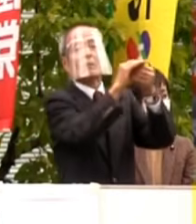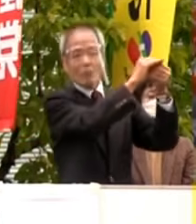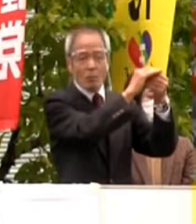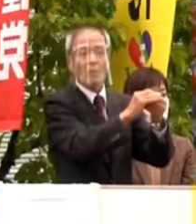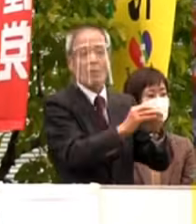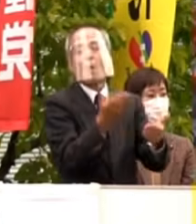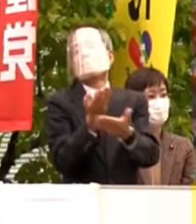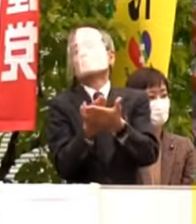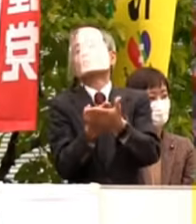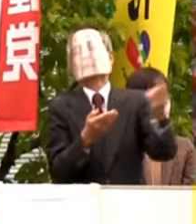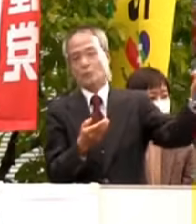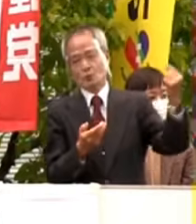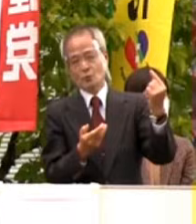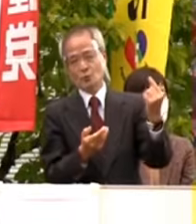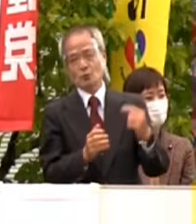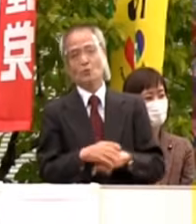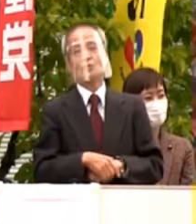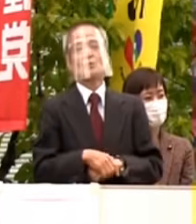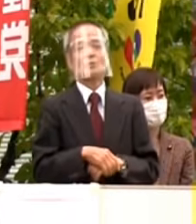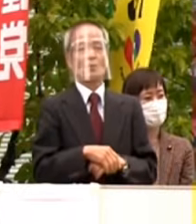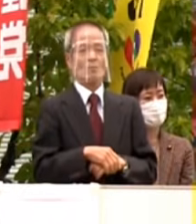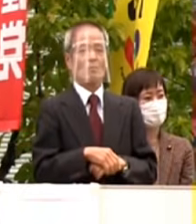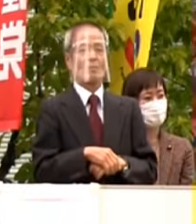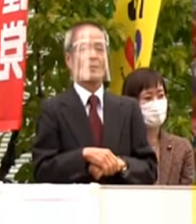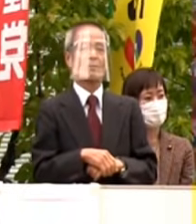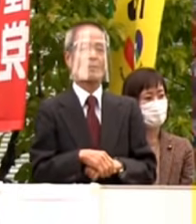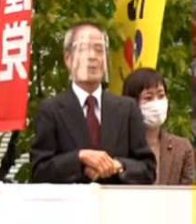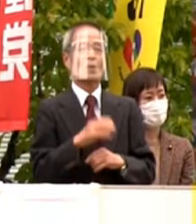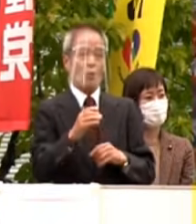をこれから9つも新しいものを作って